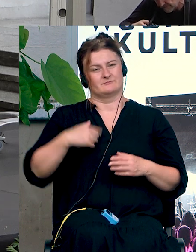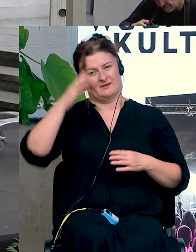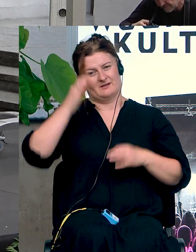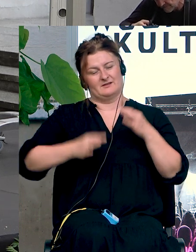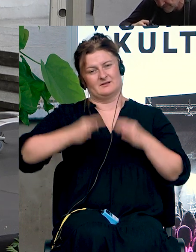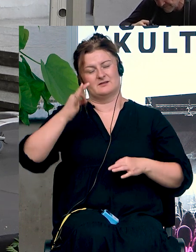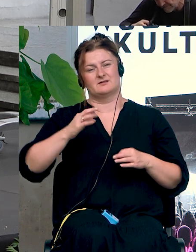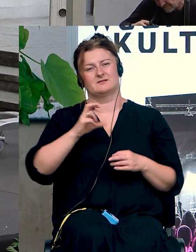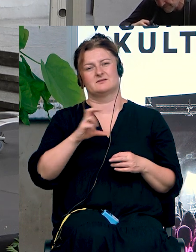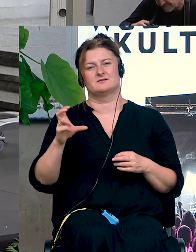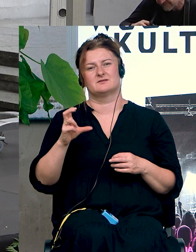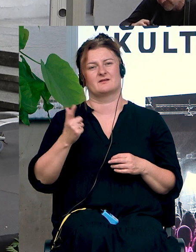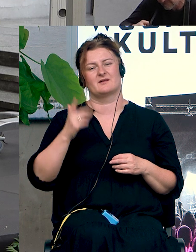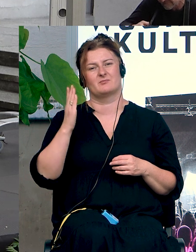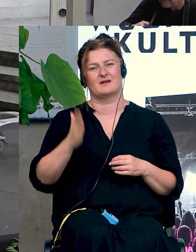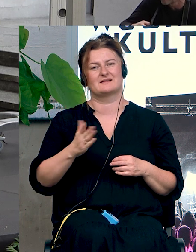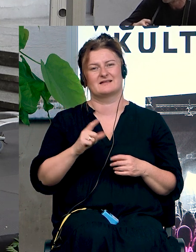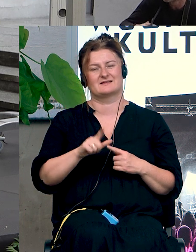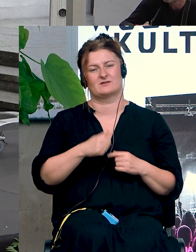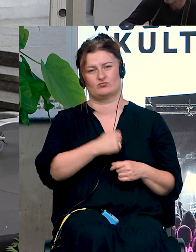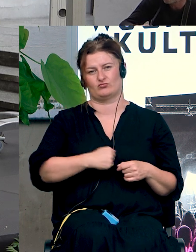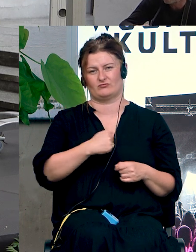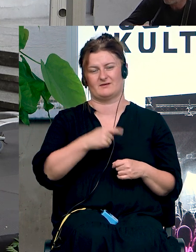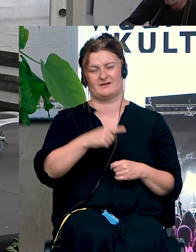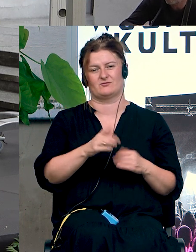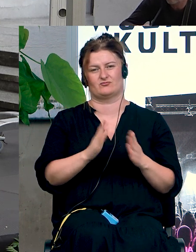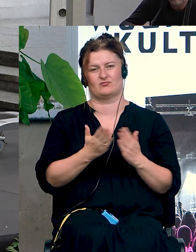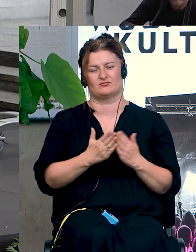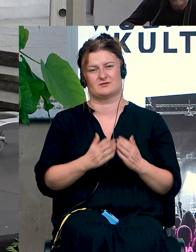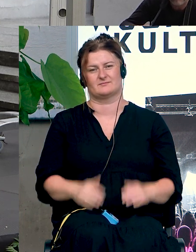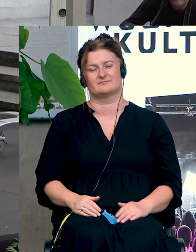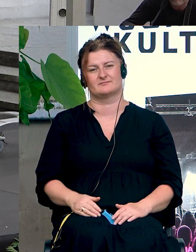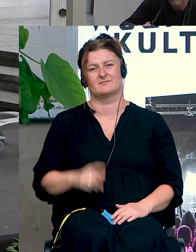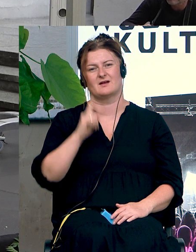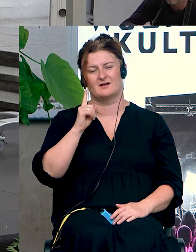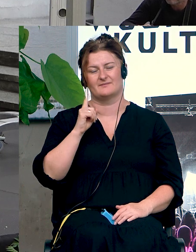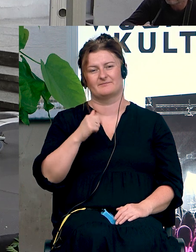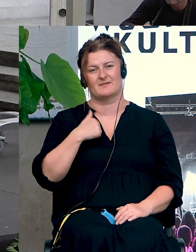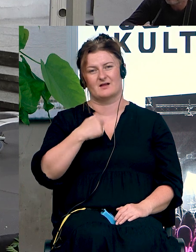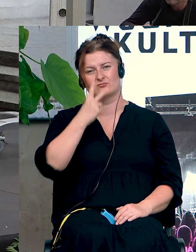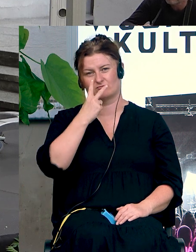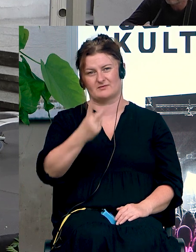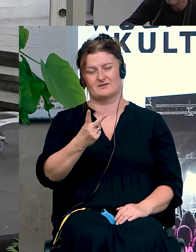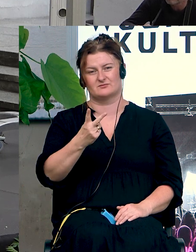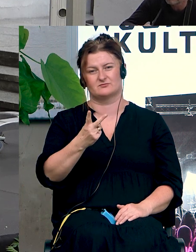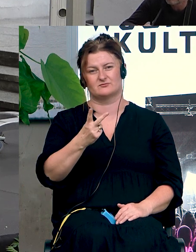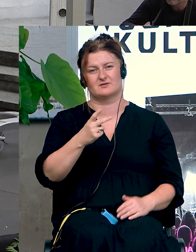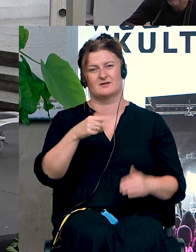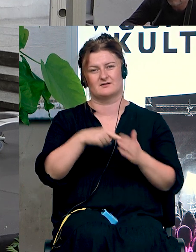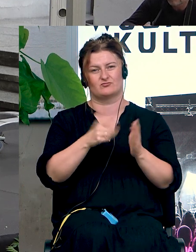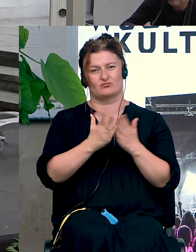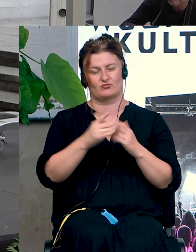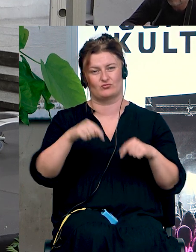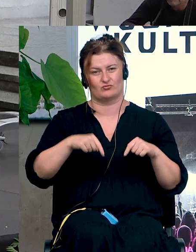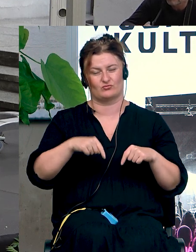zastanawiałam się, czy nie będzie za smutna ta książka. Ale kiedy właśnie zobaczyłam tę książkę